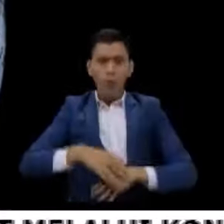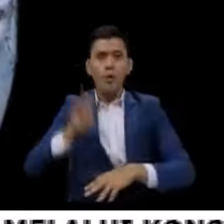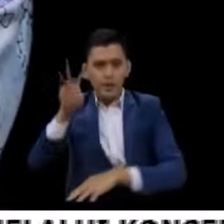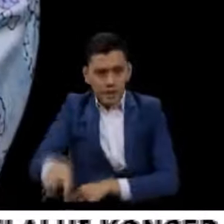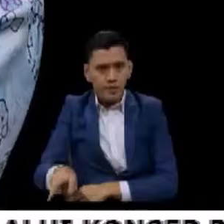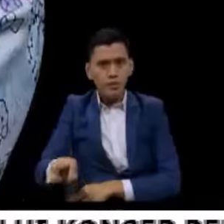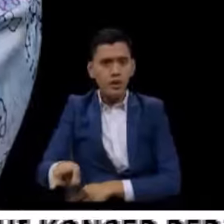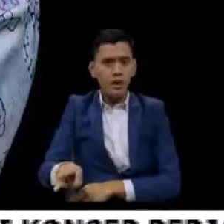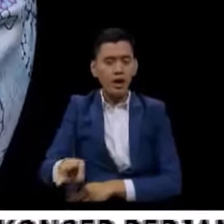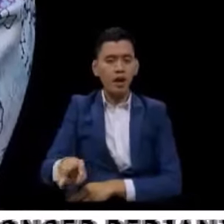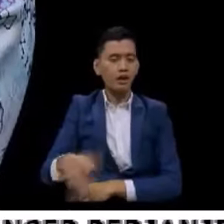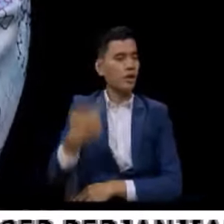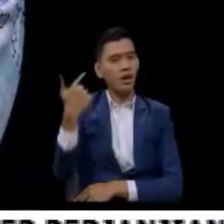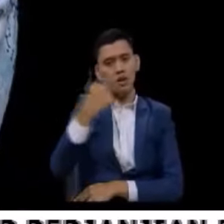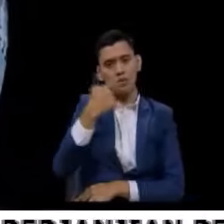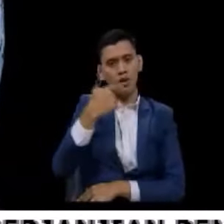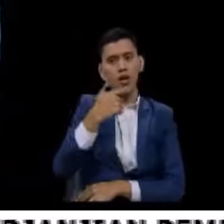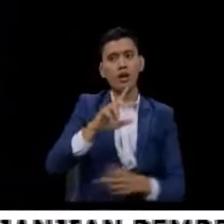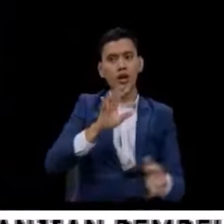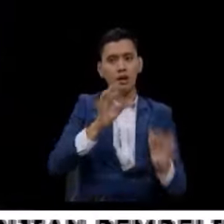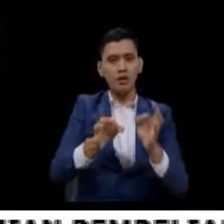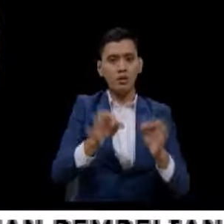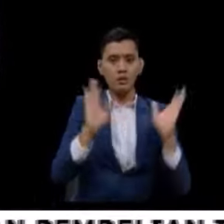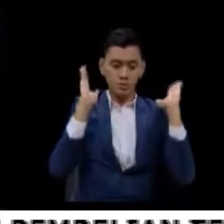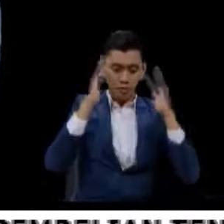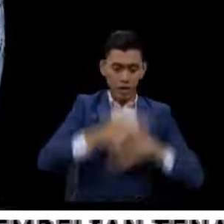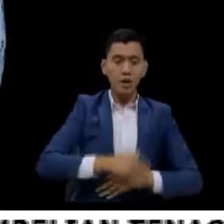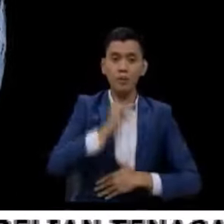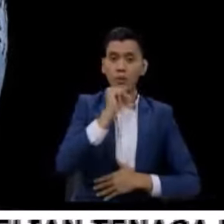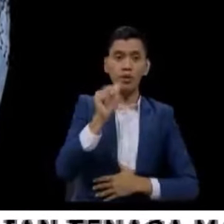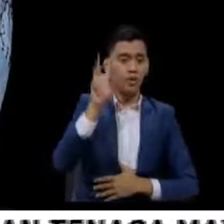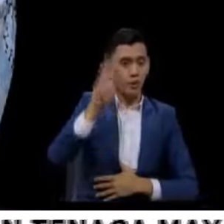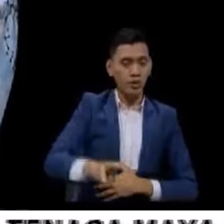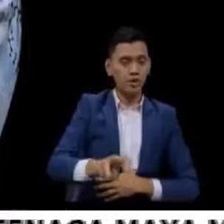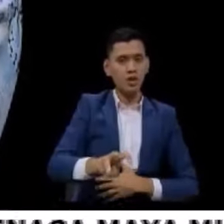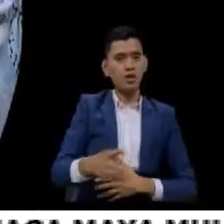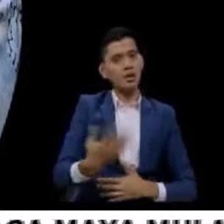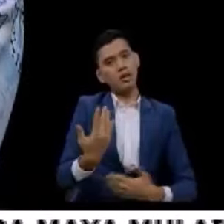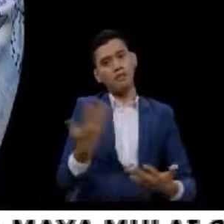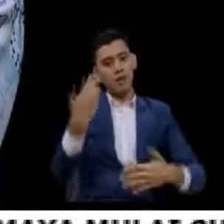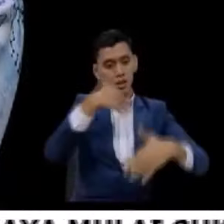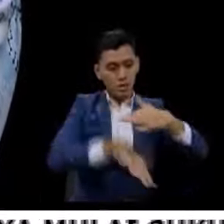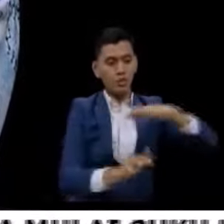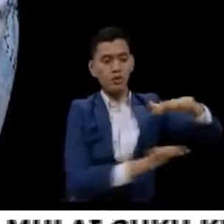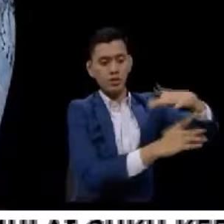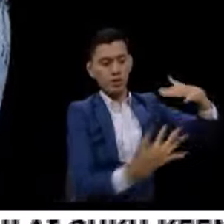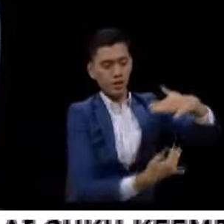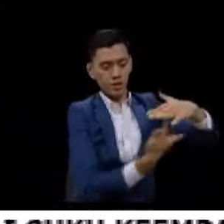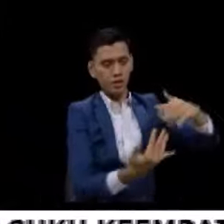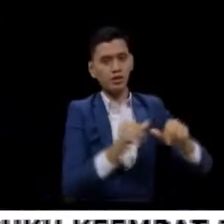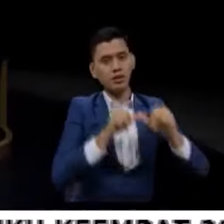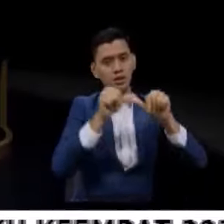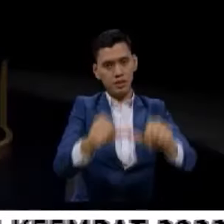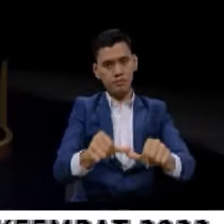ada cabe surga lele ndak kedekatan Nafis Mayang tuh tak wajib nasional kekal selama-lamanya